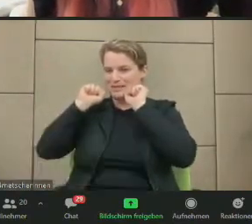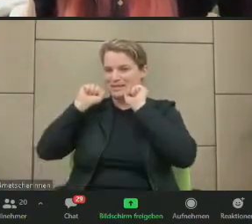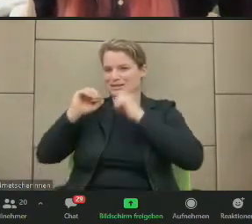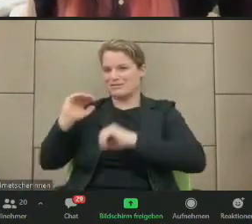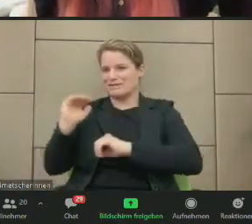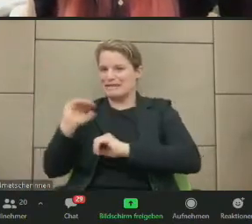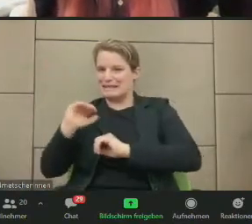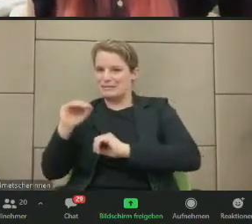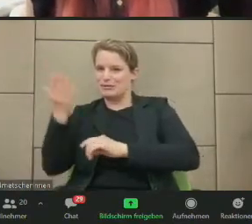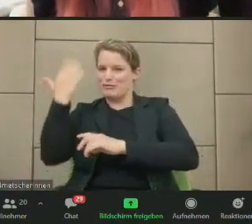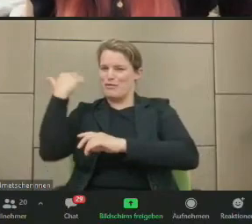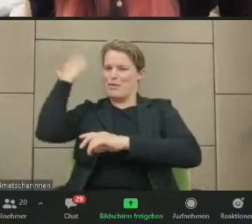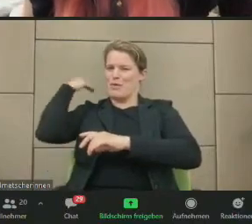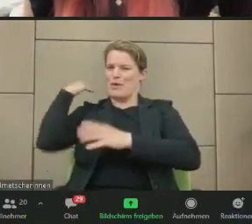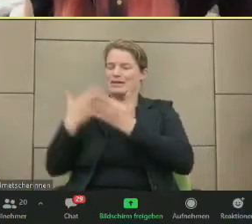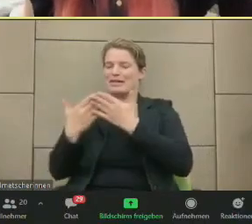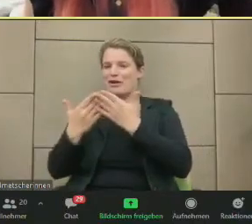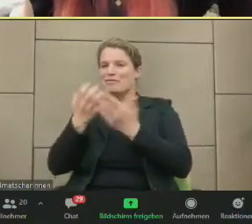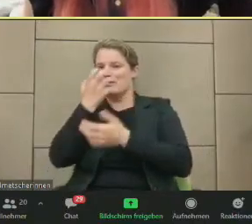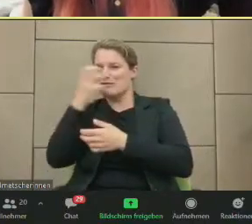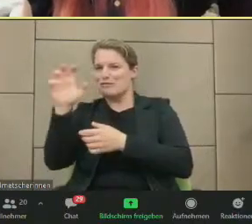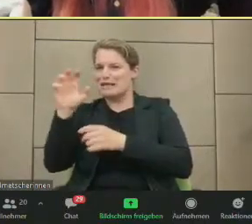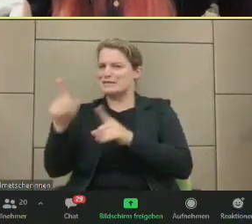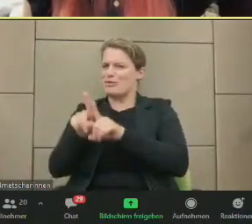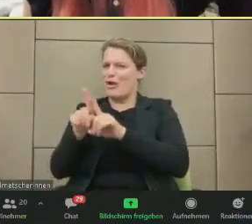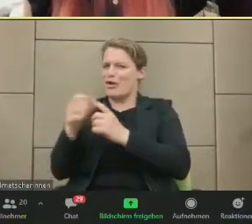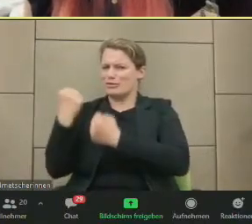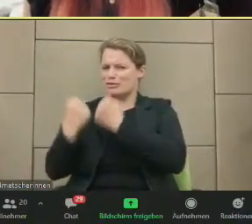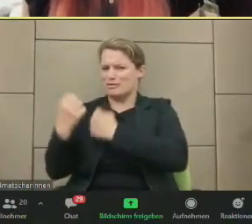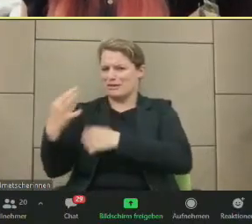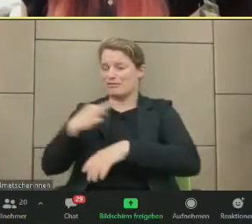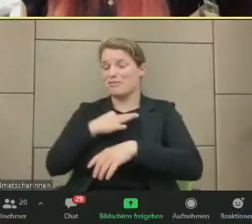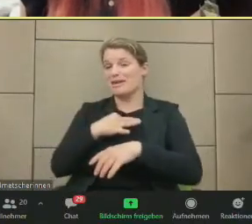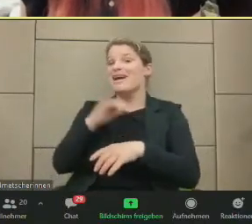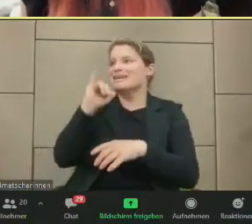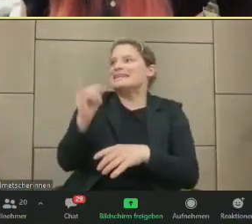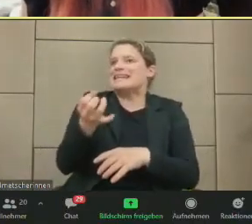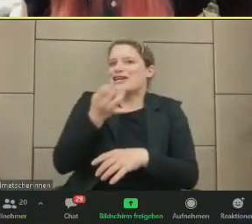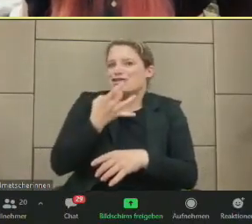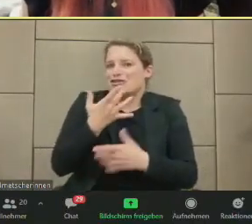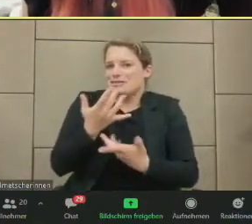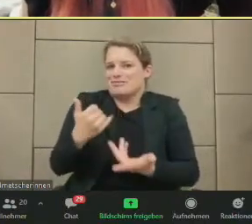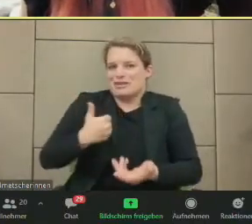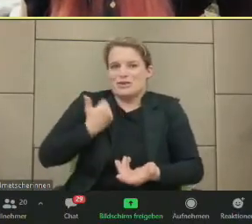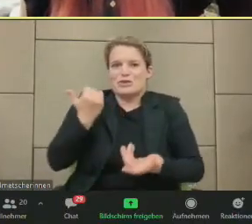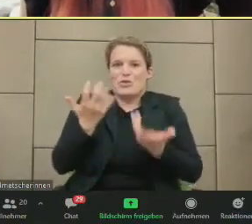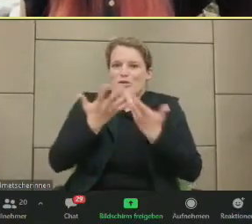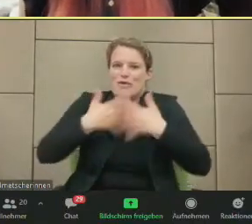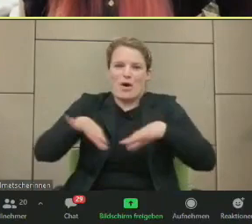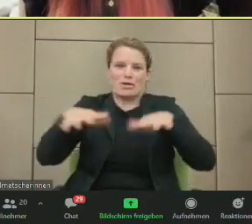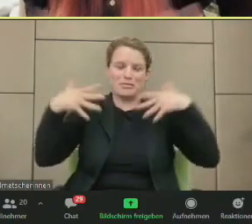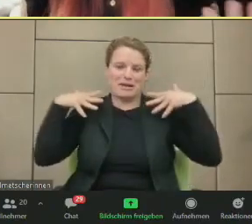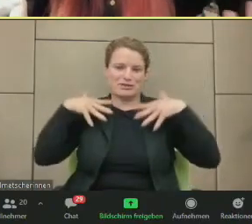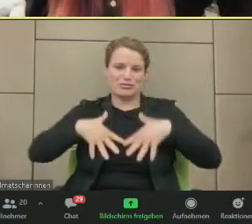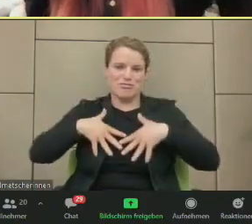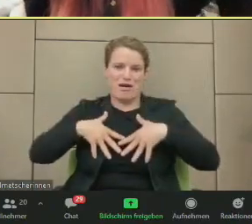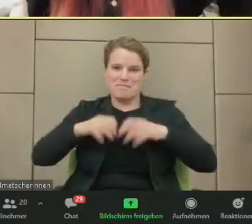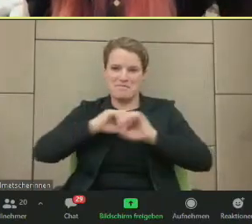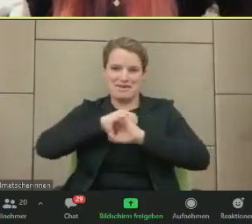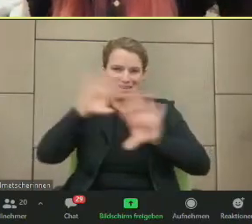der Facebook-Seite. Ja, das ist richtig. Je jünger man ist und je mehr man mit diesen Sachen aufgewachsen ist, desto